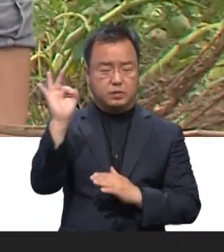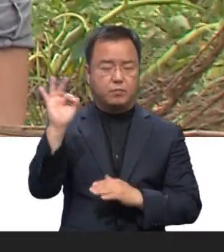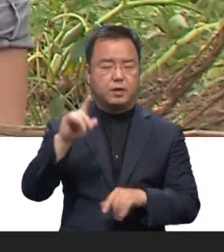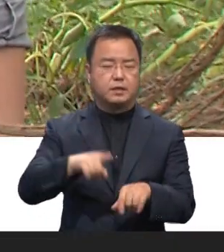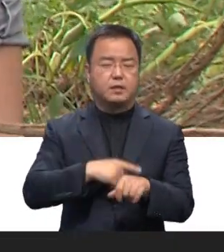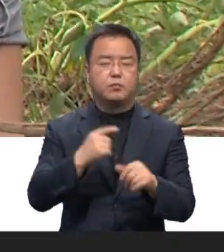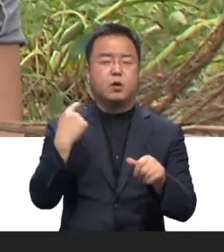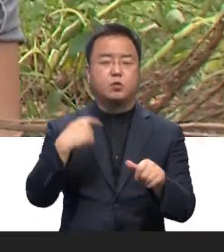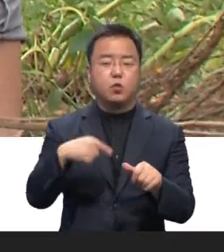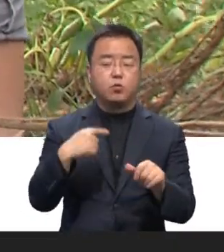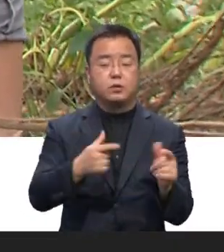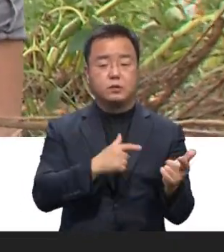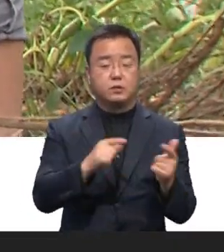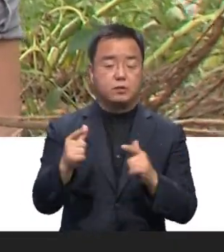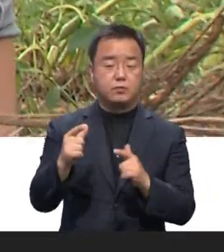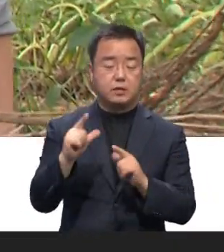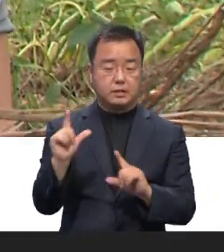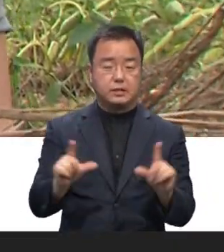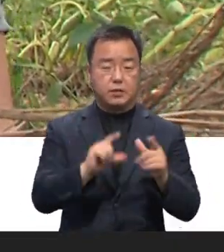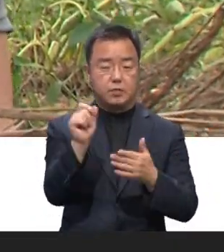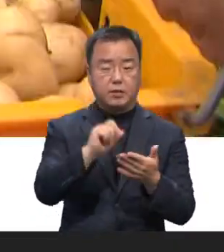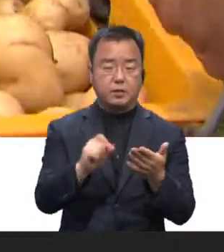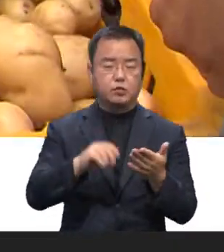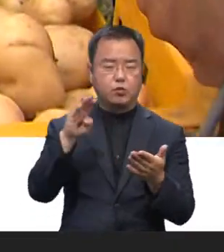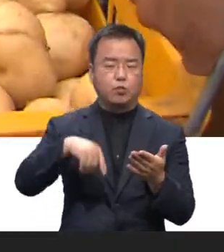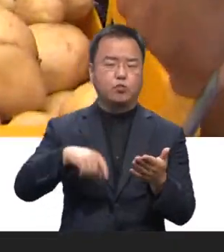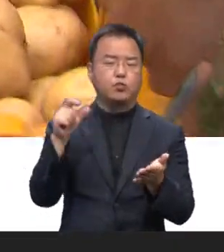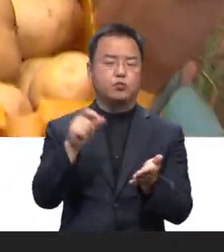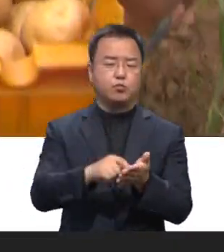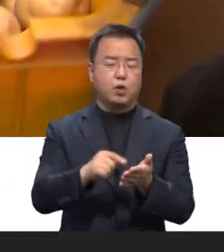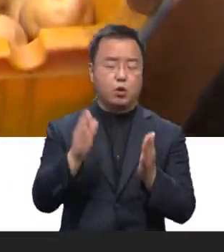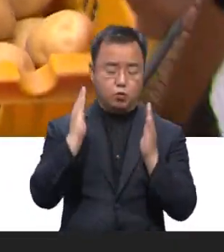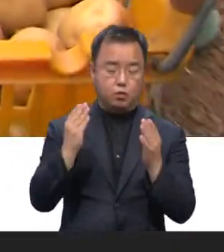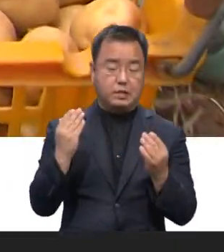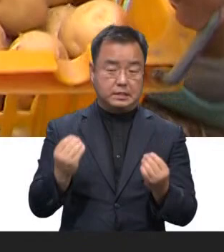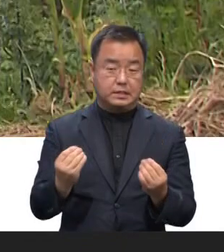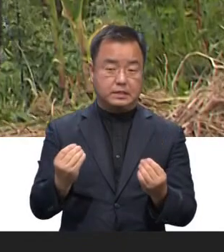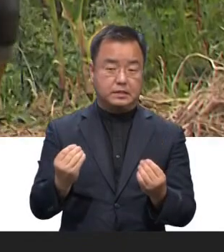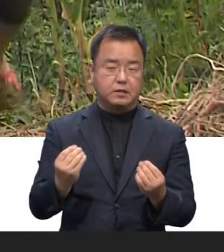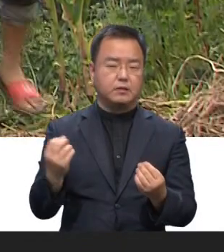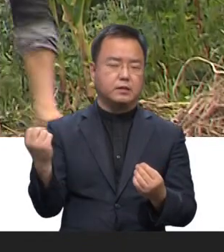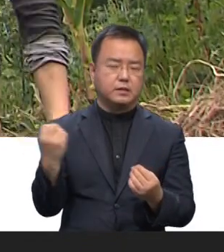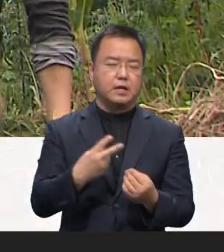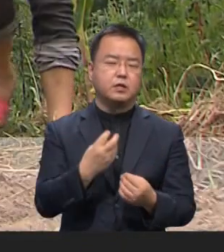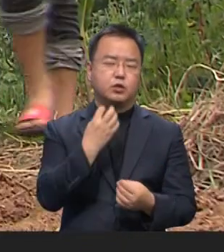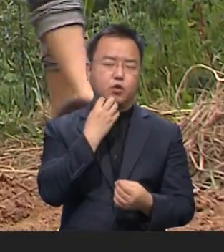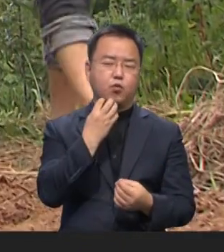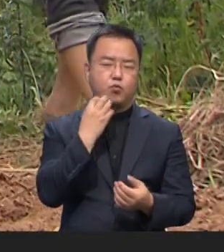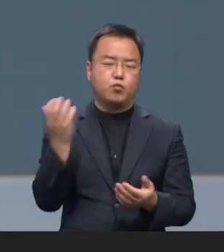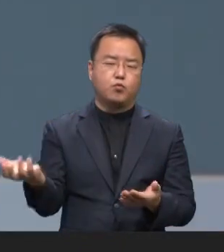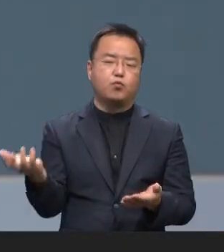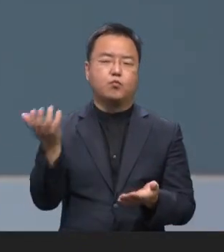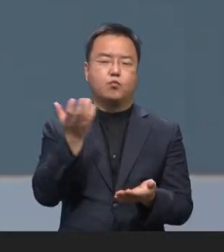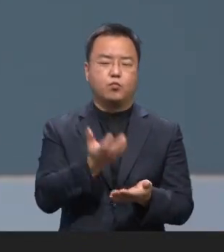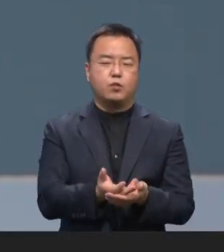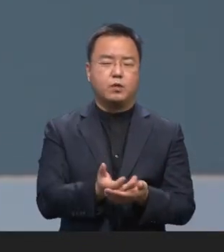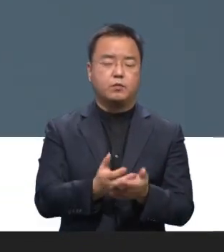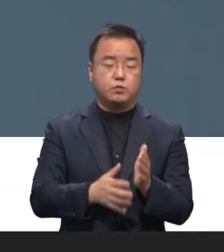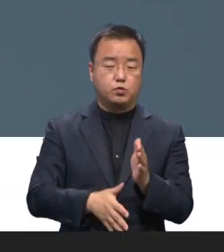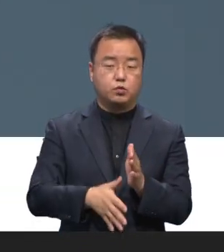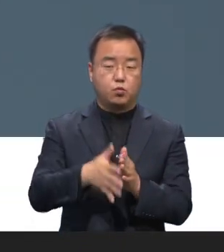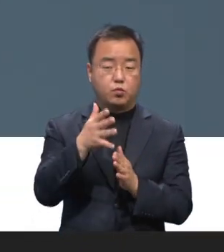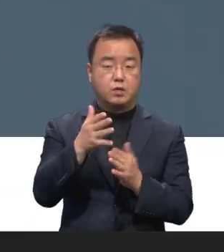등의 내용은 학생 생활 기록부에 기재됩니다. 유학이 끝나면 원래 다니던 서울 학교로 돌아옵니다. 도시 학교와